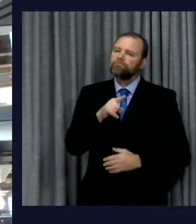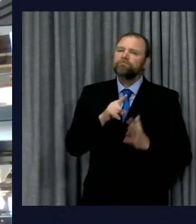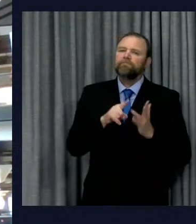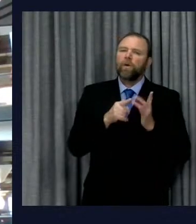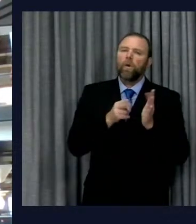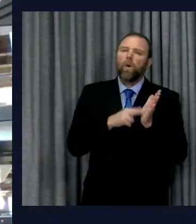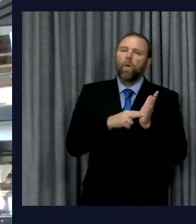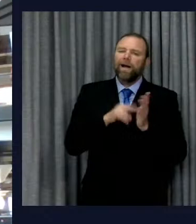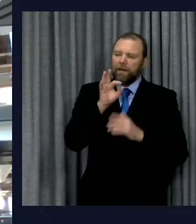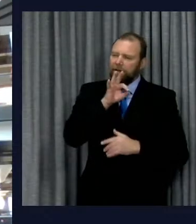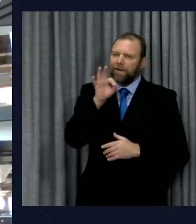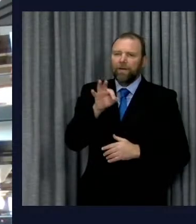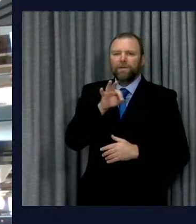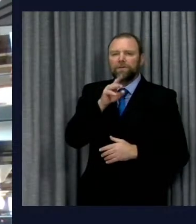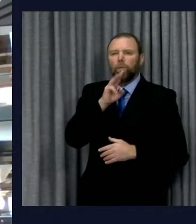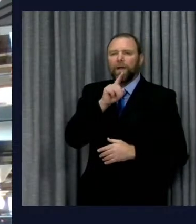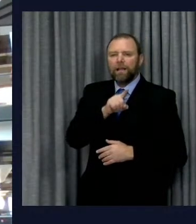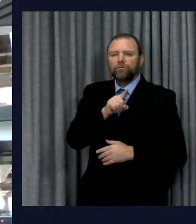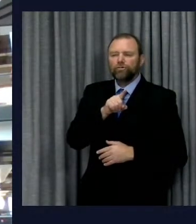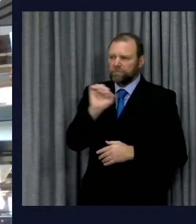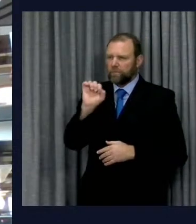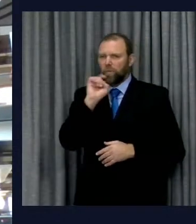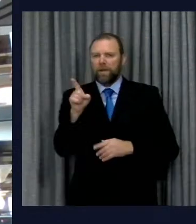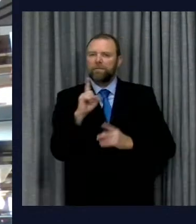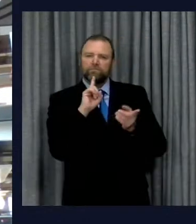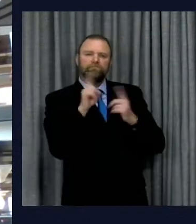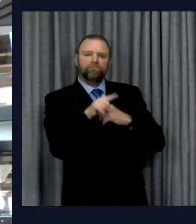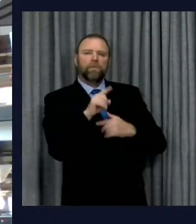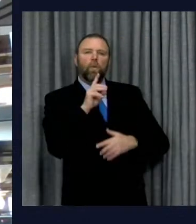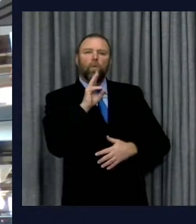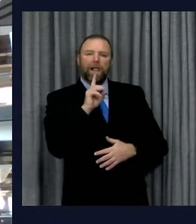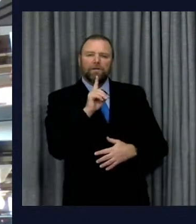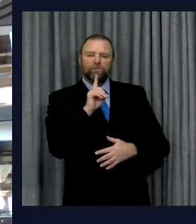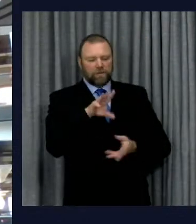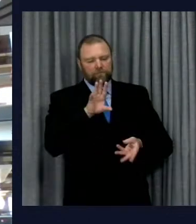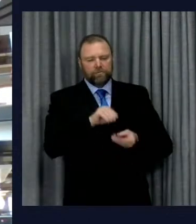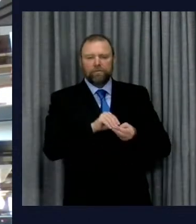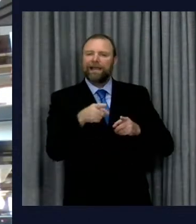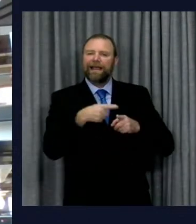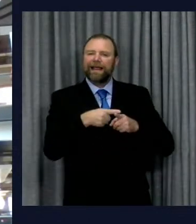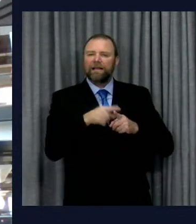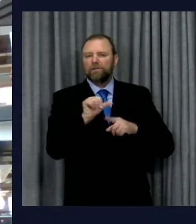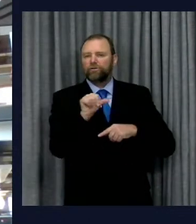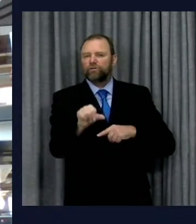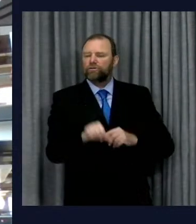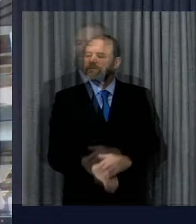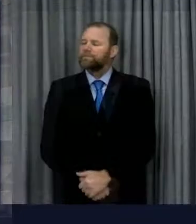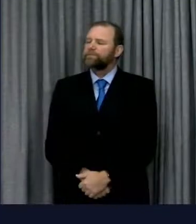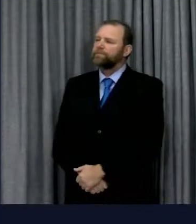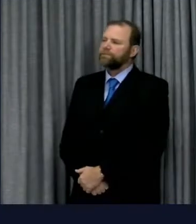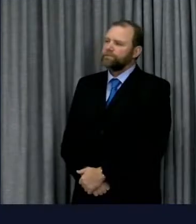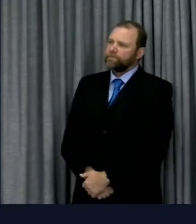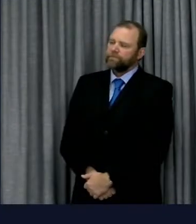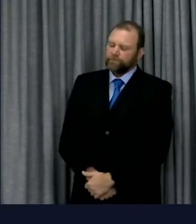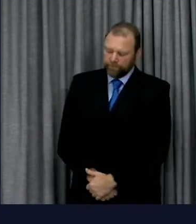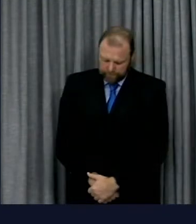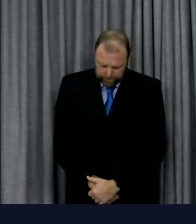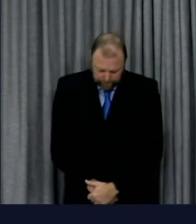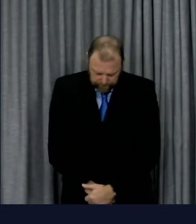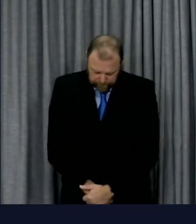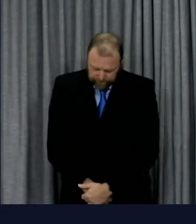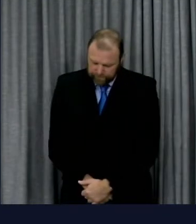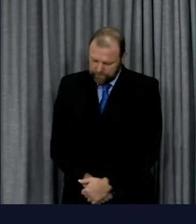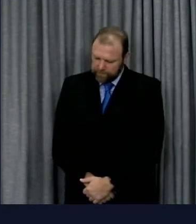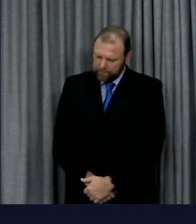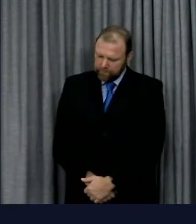ni edrych eto ar reolau hunan ynysu yng Nghymru, os dal angen i ni fod yn hunan ynysu am 7 diwrnod? Wel, ni yn edrych